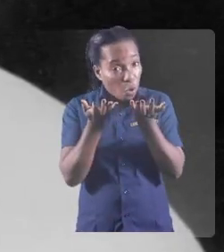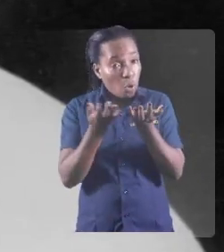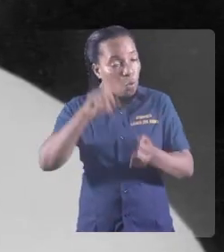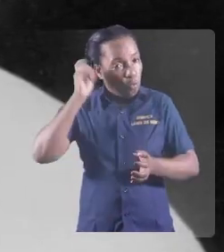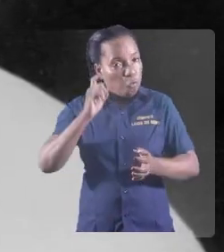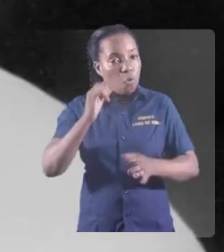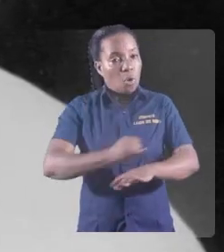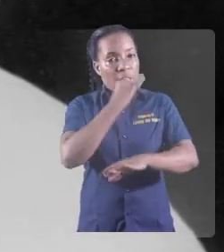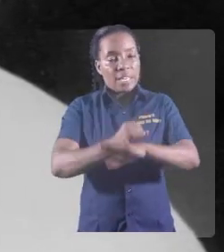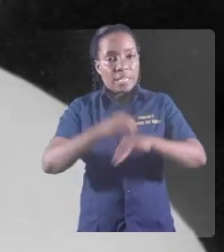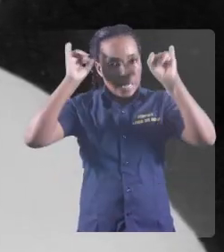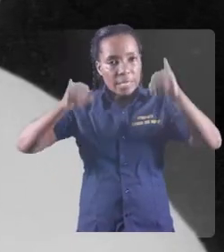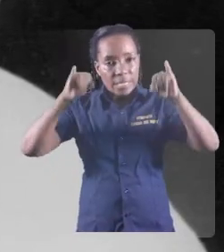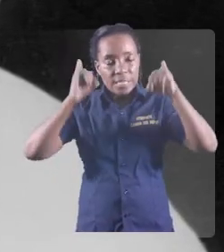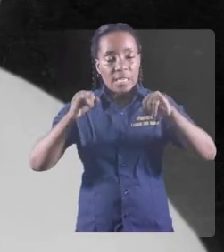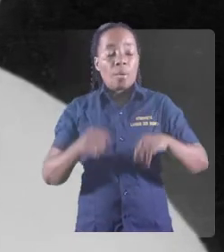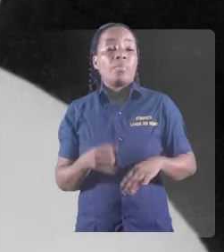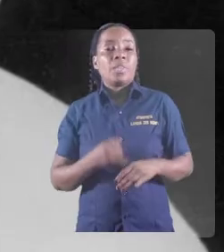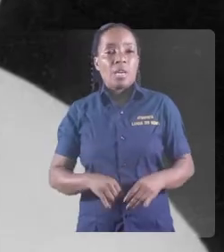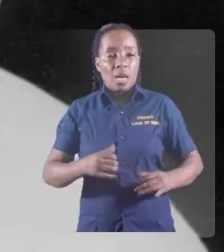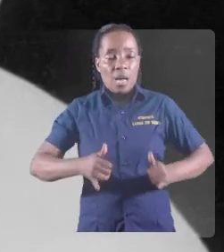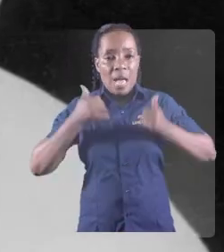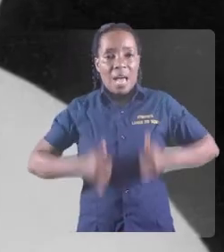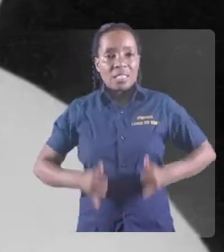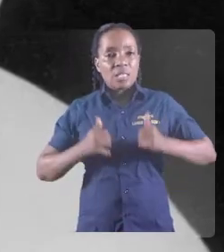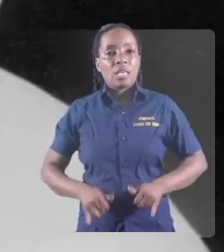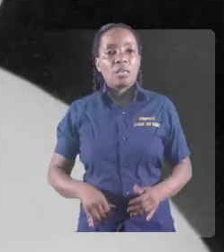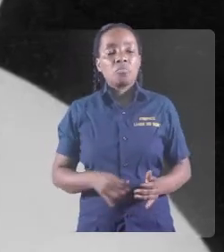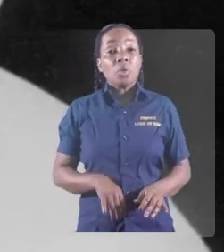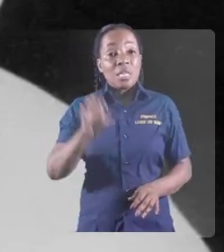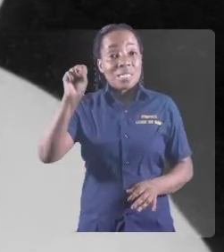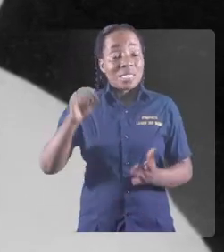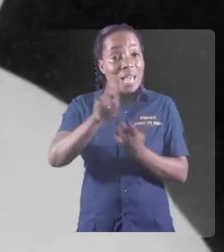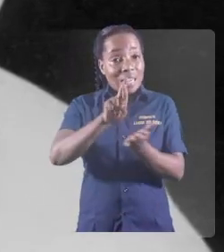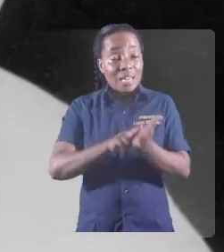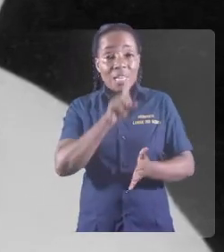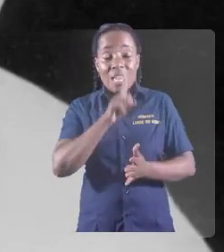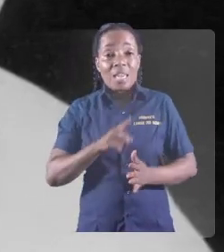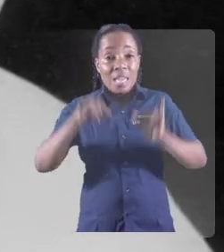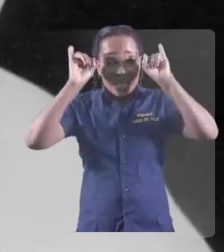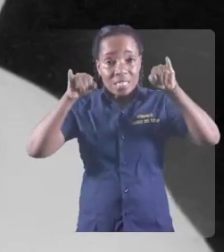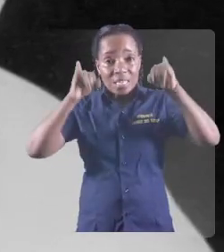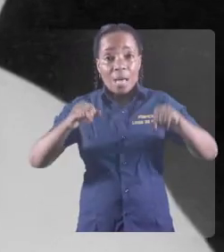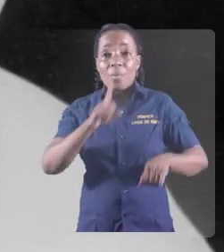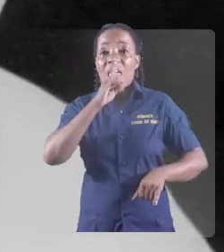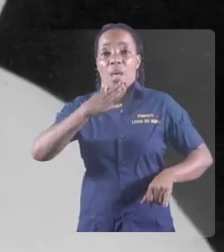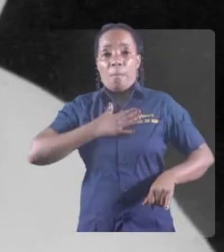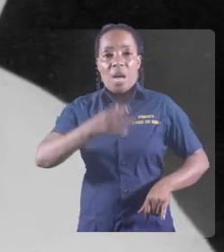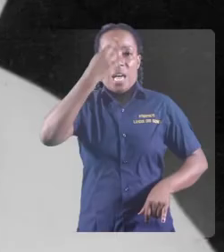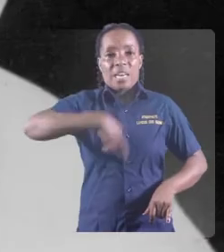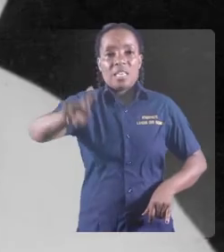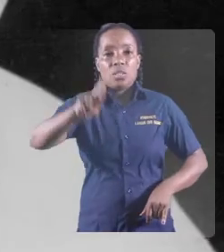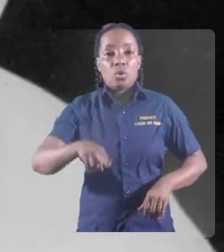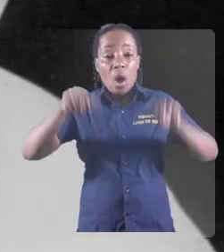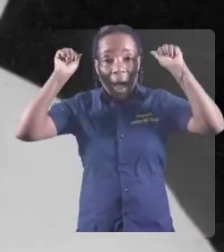Algérie. Sa devise est « L'islam est ma religion, l'arabe est ma